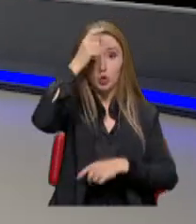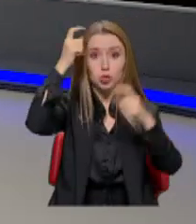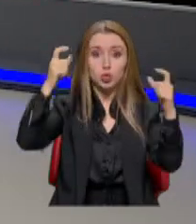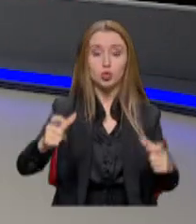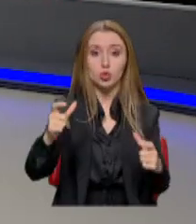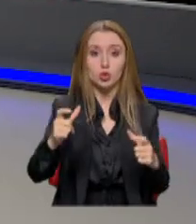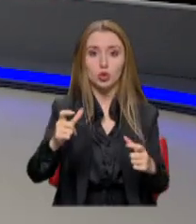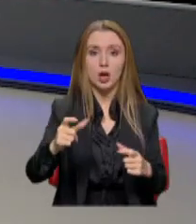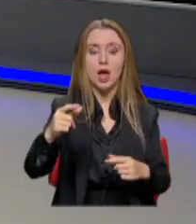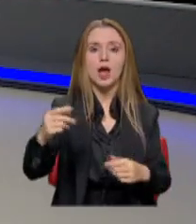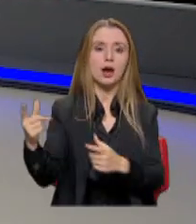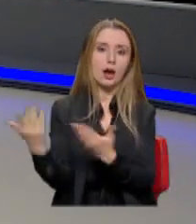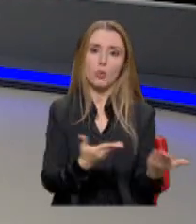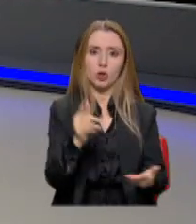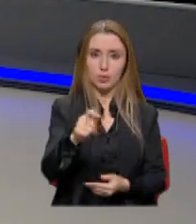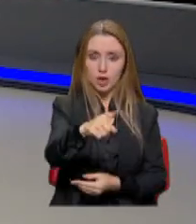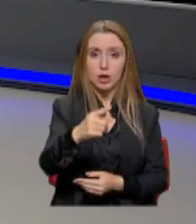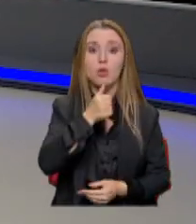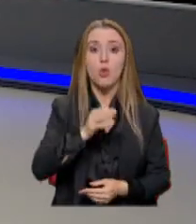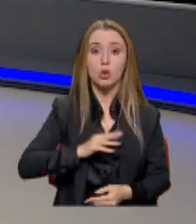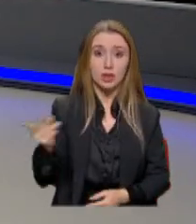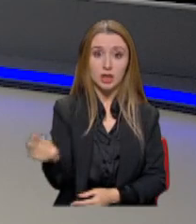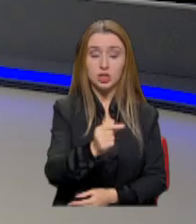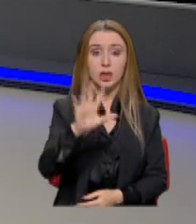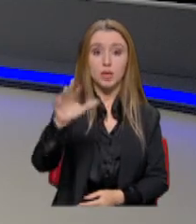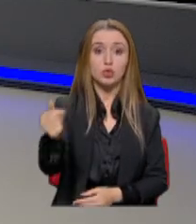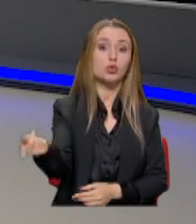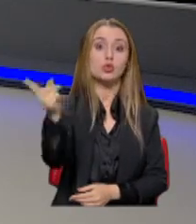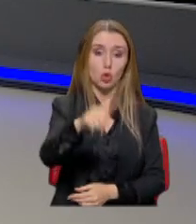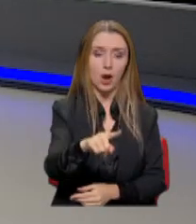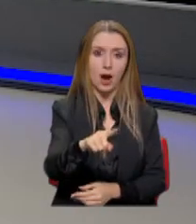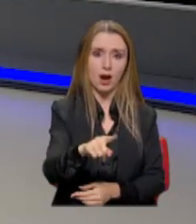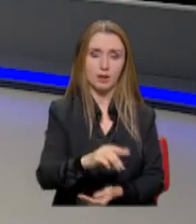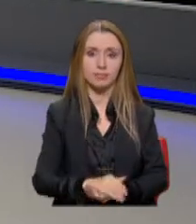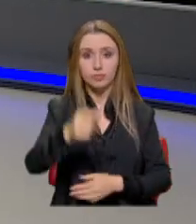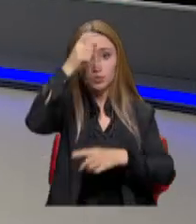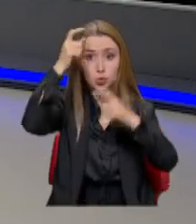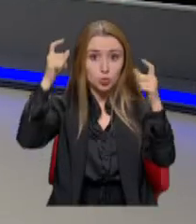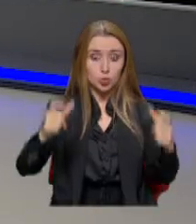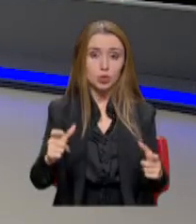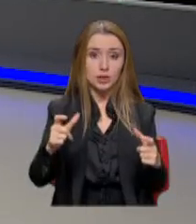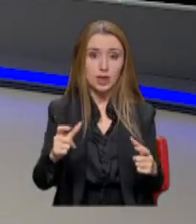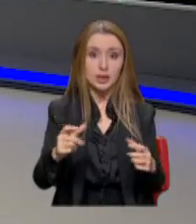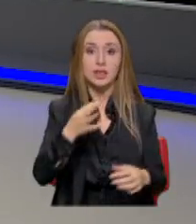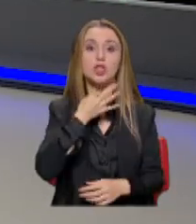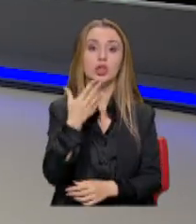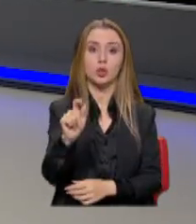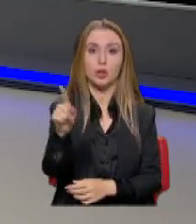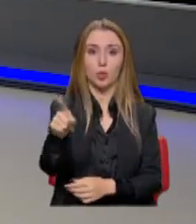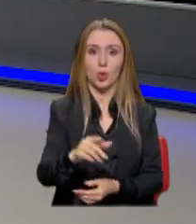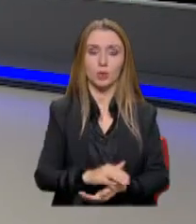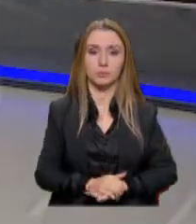heyetini kabul ediyor oğlu kaçtıktan 5 gün sonra Türkiye'ye de teşekkür